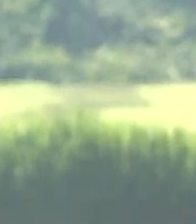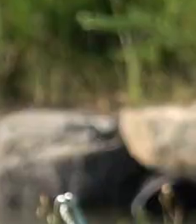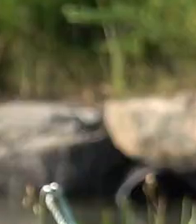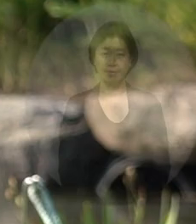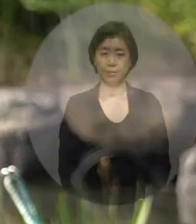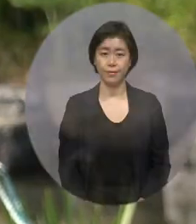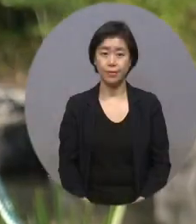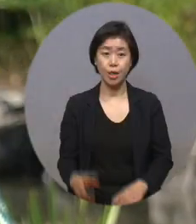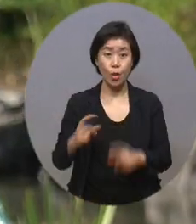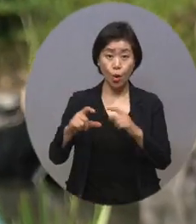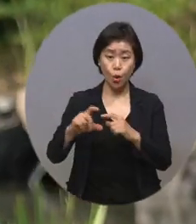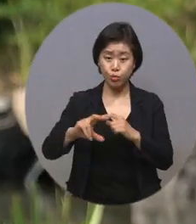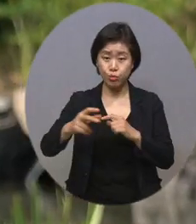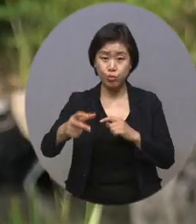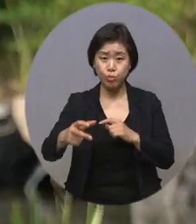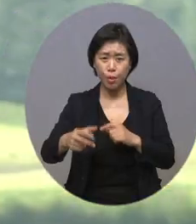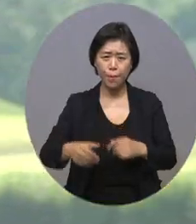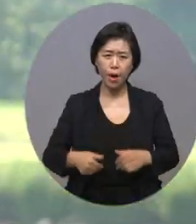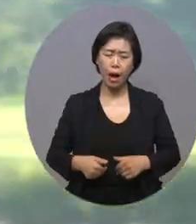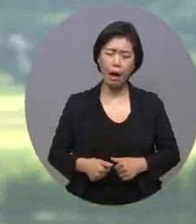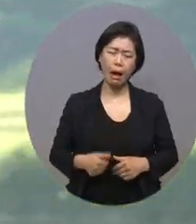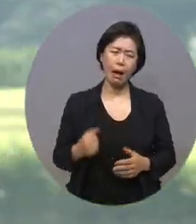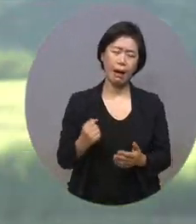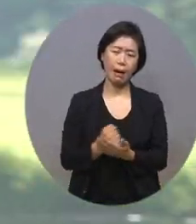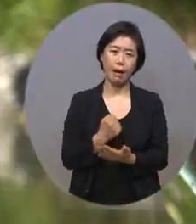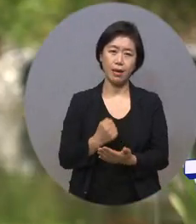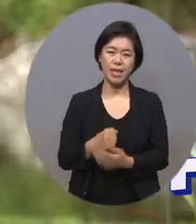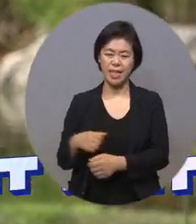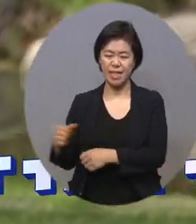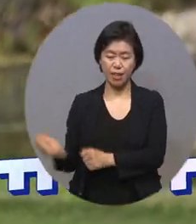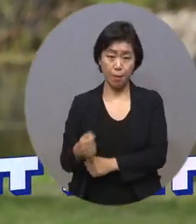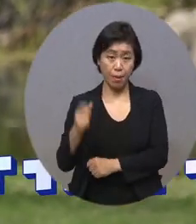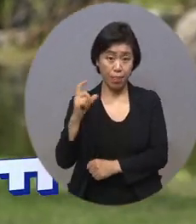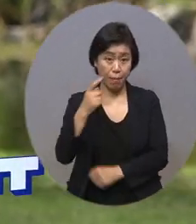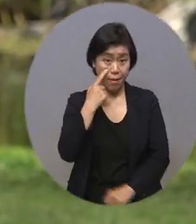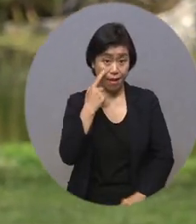고고! 야, 진짜 안 굴러. 와. 와, 얘는 힘껏 때려볼까, 우리?